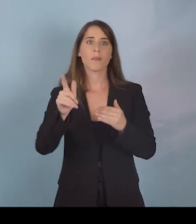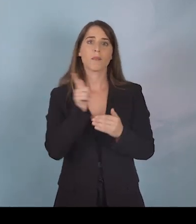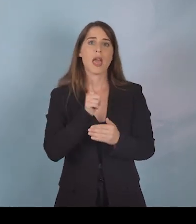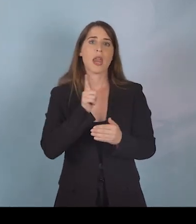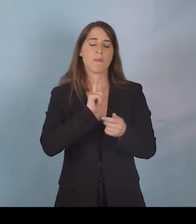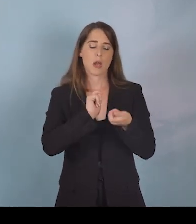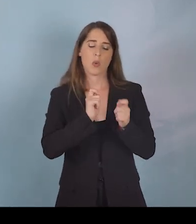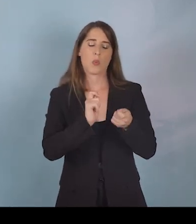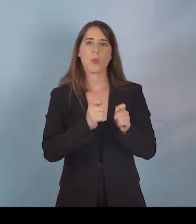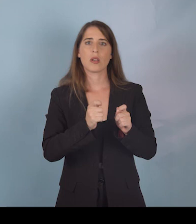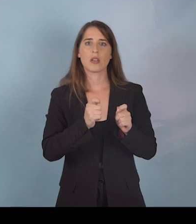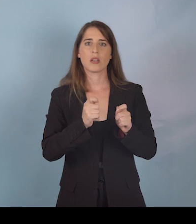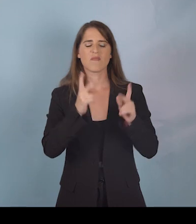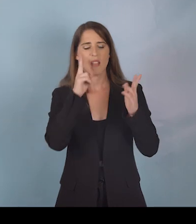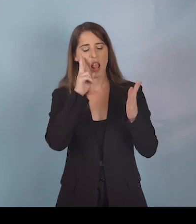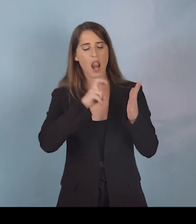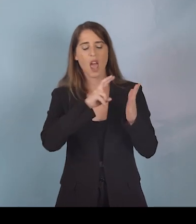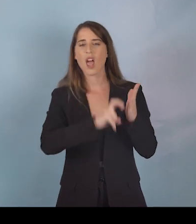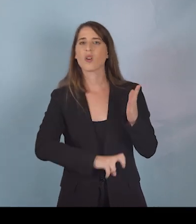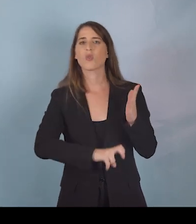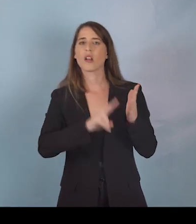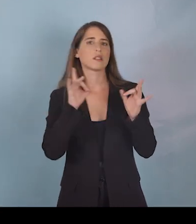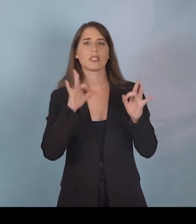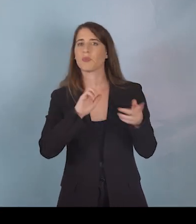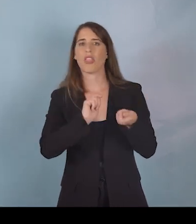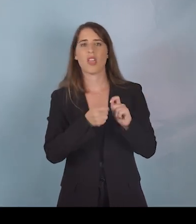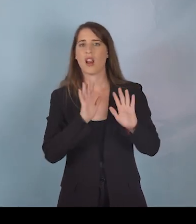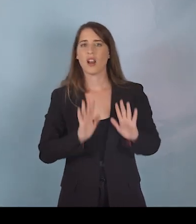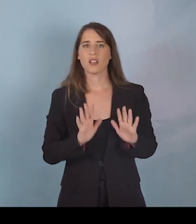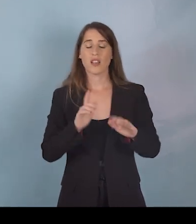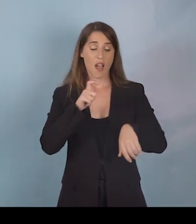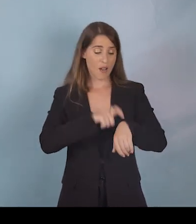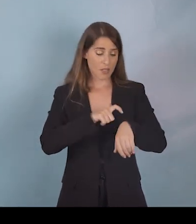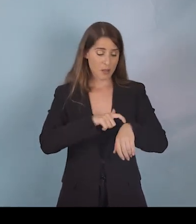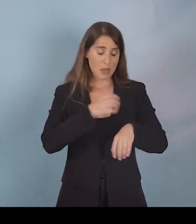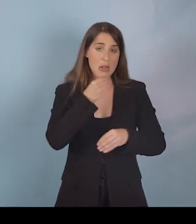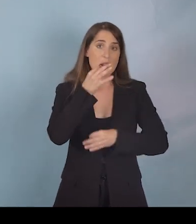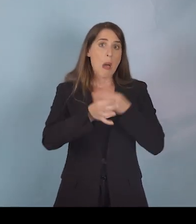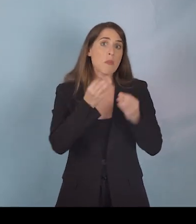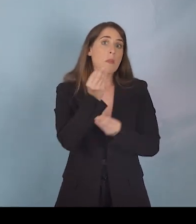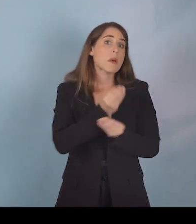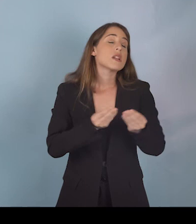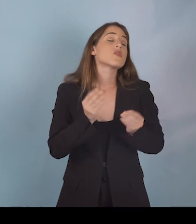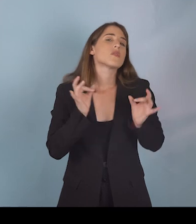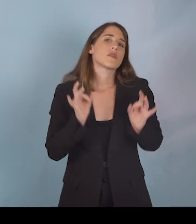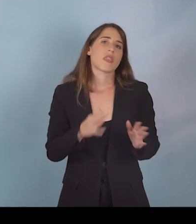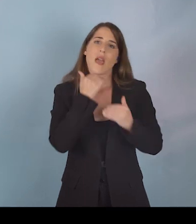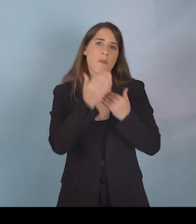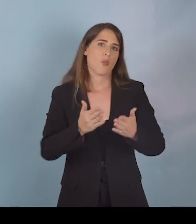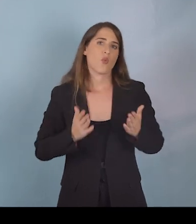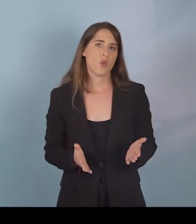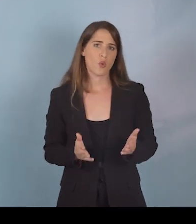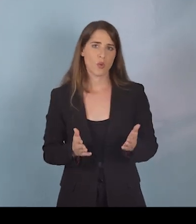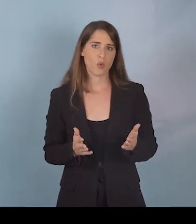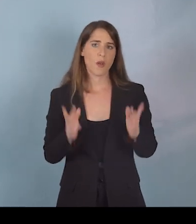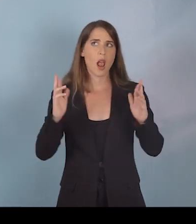αναμένονται μεταρρυθμίσεις. Αυτή τη στιγμή δεν μπορούμε να πούμε κάτι περισσότερο από τις αναμενόμενες